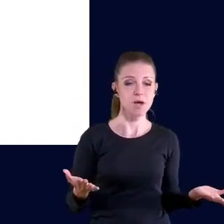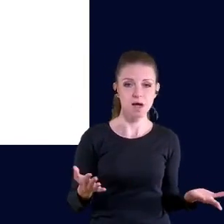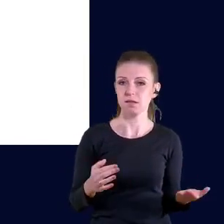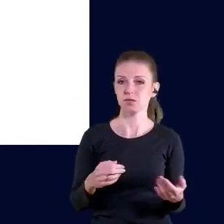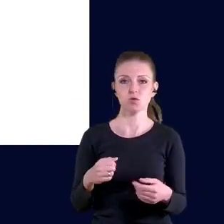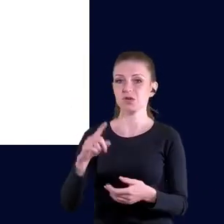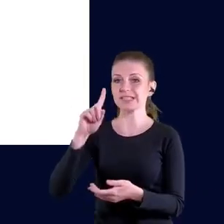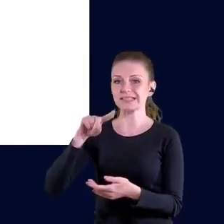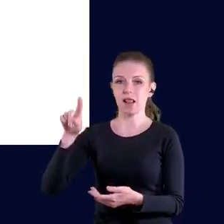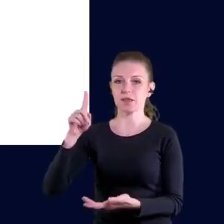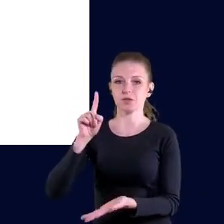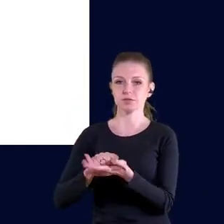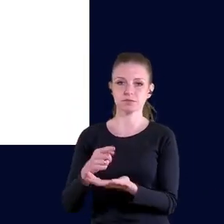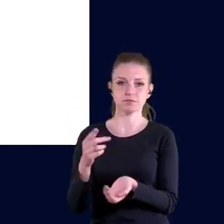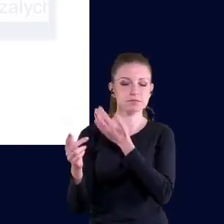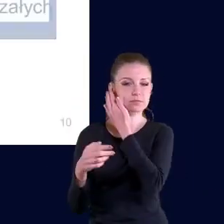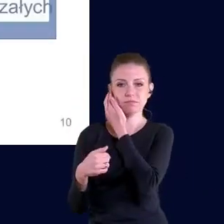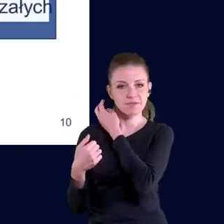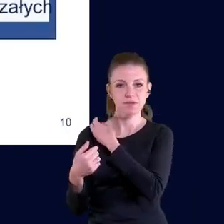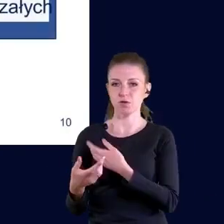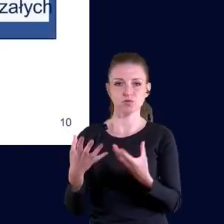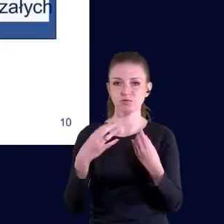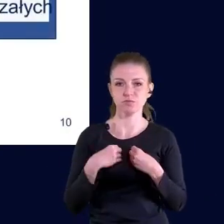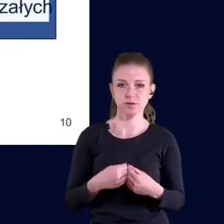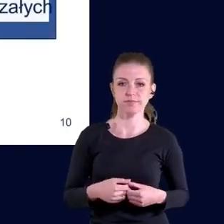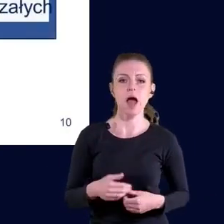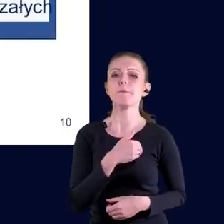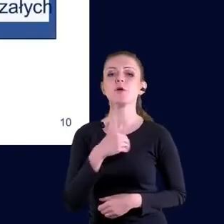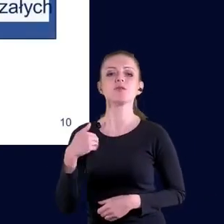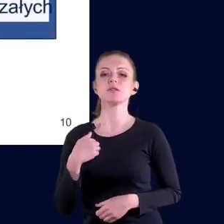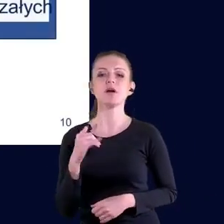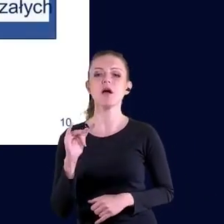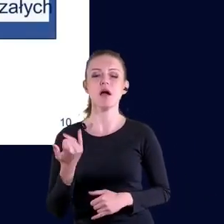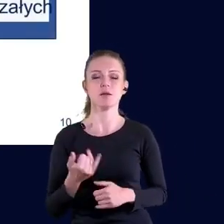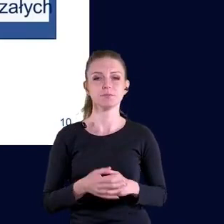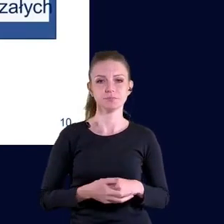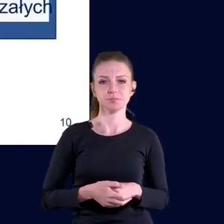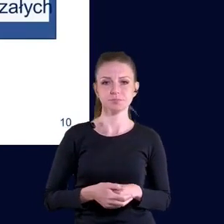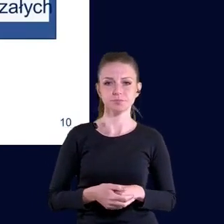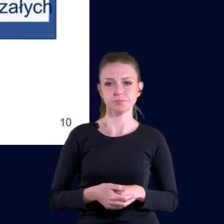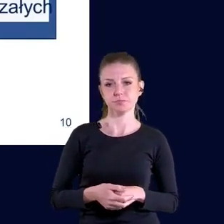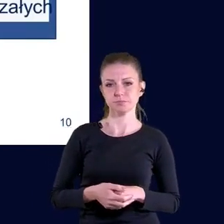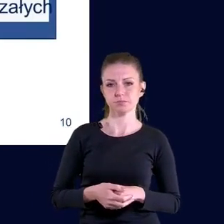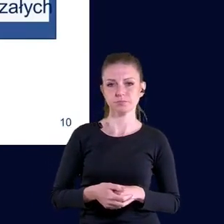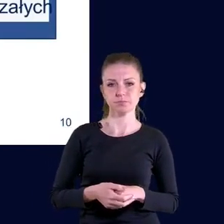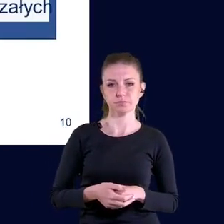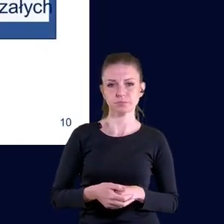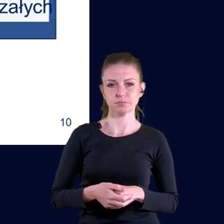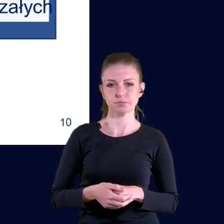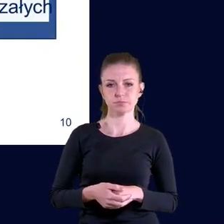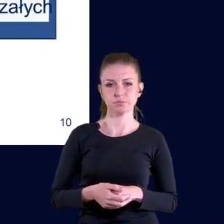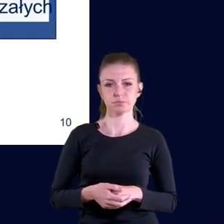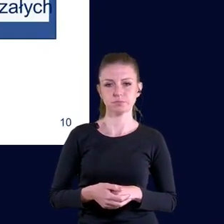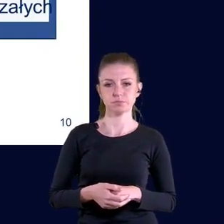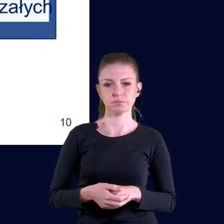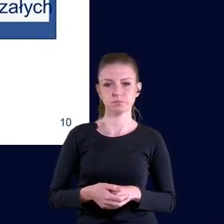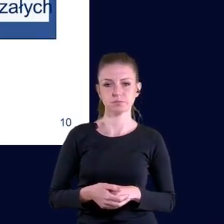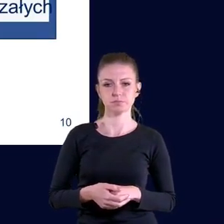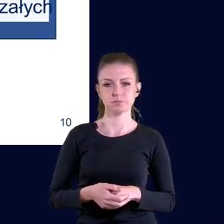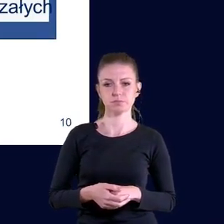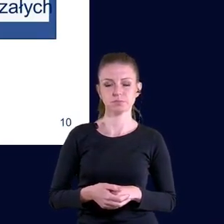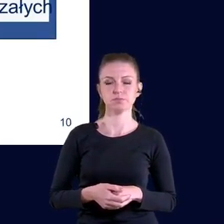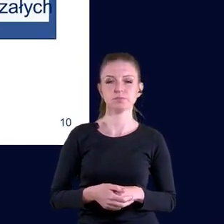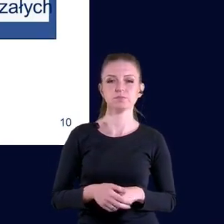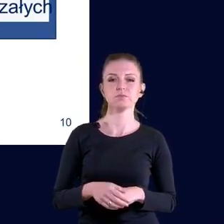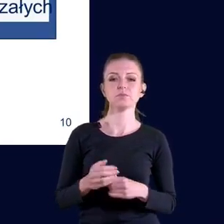to wygląda w Polsce proszę o kolejny slajd w Polsce największym utrudnieniem związanym z to samo ofertą